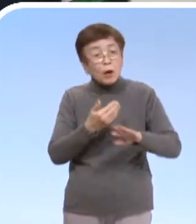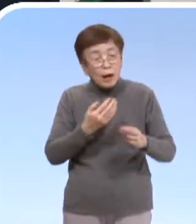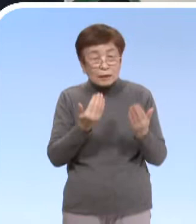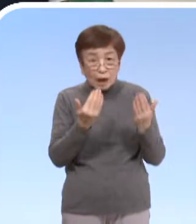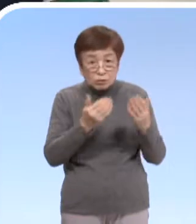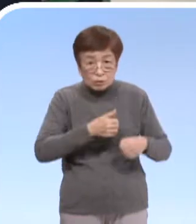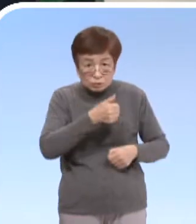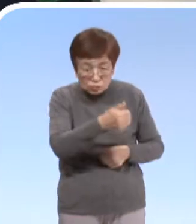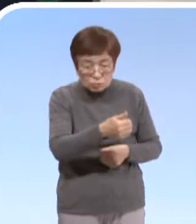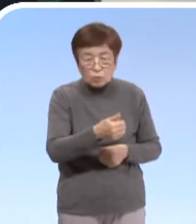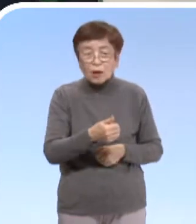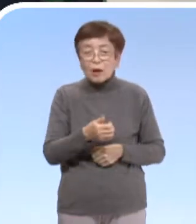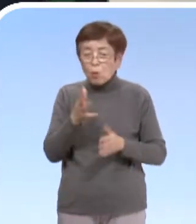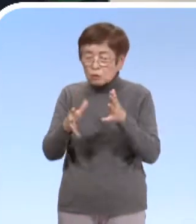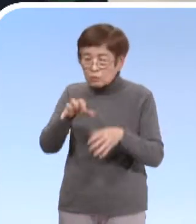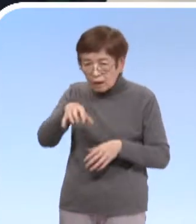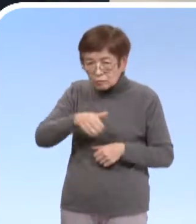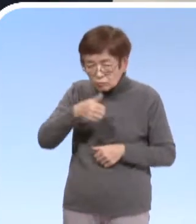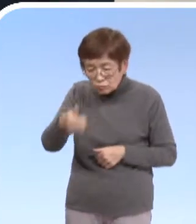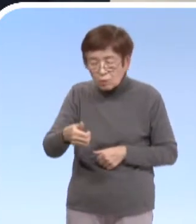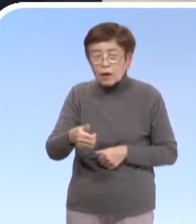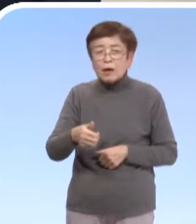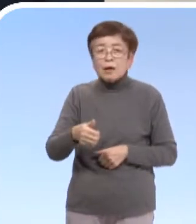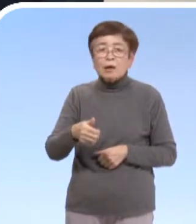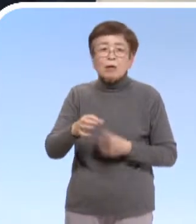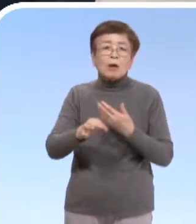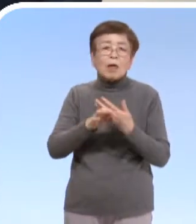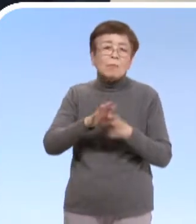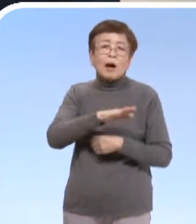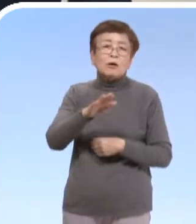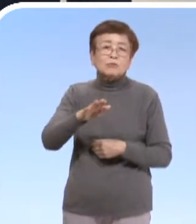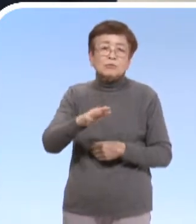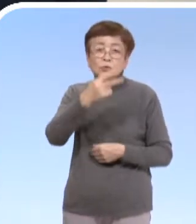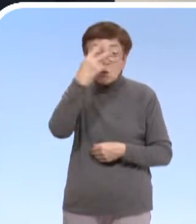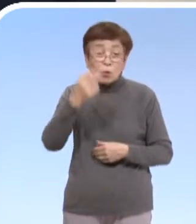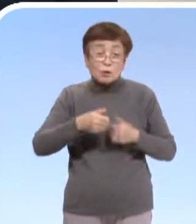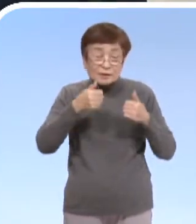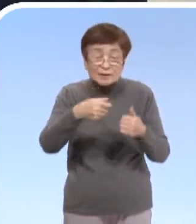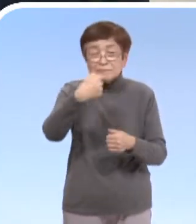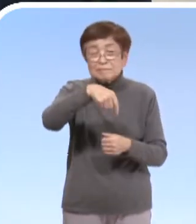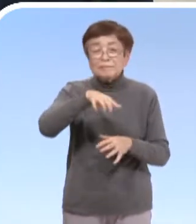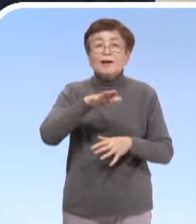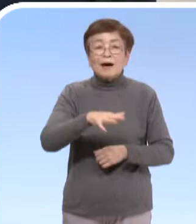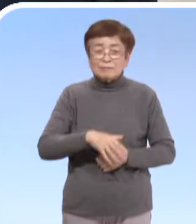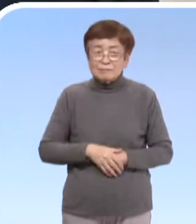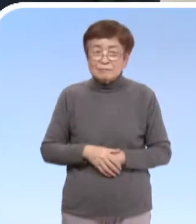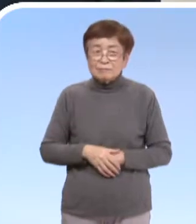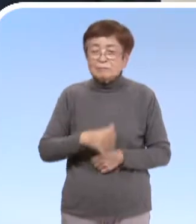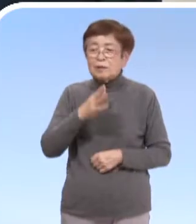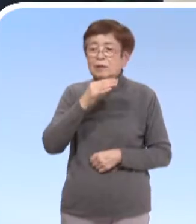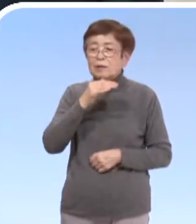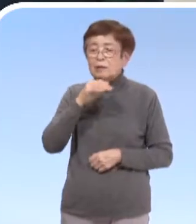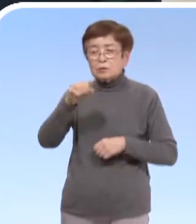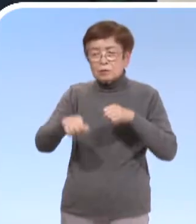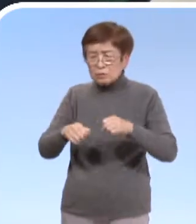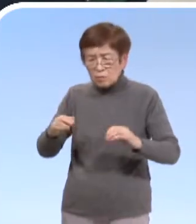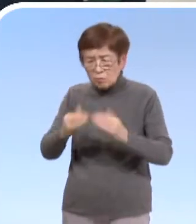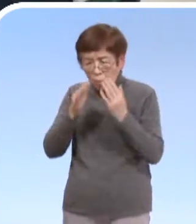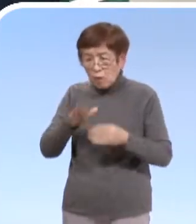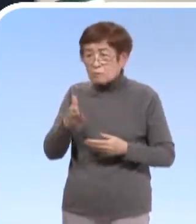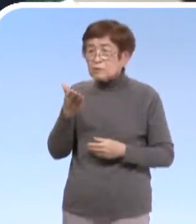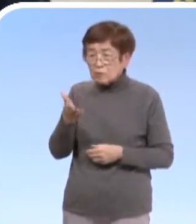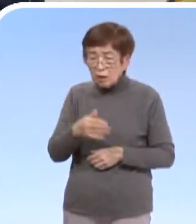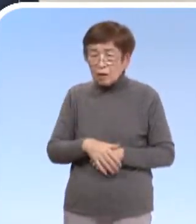か、小学校、高校等にですね、こちらを使用して安全教室を行っております。 自転車の事故ってどうなんですか、多いんですか。 は